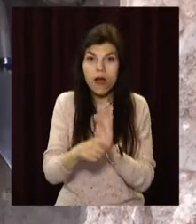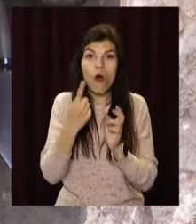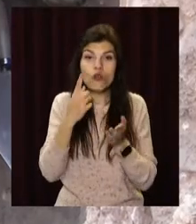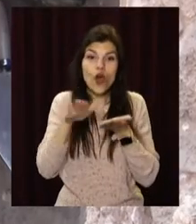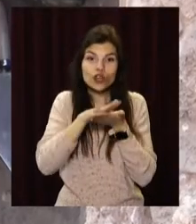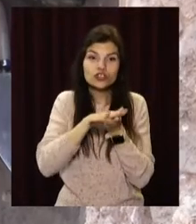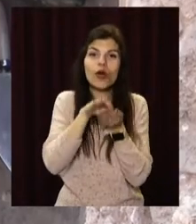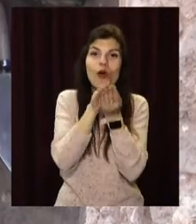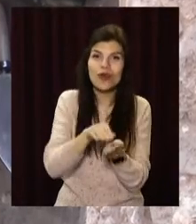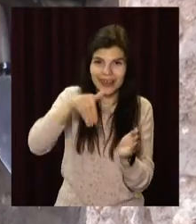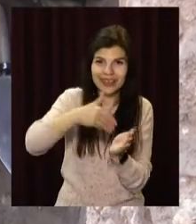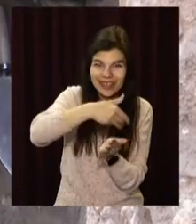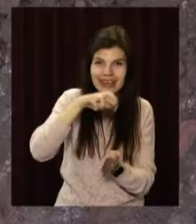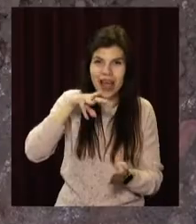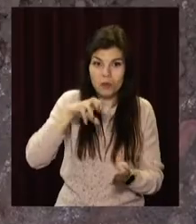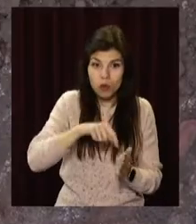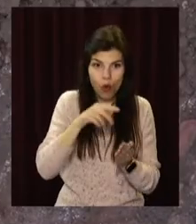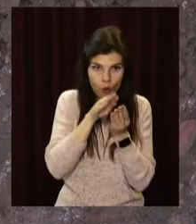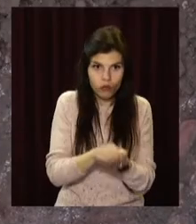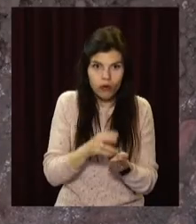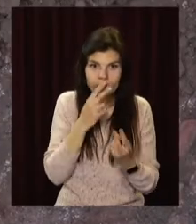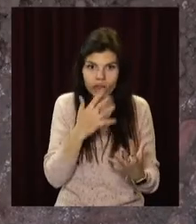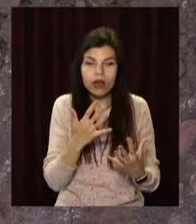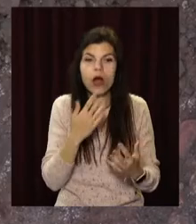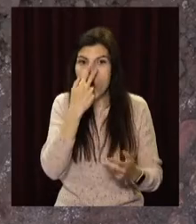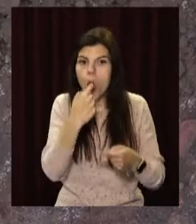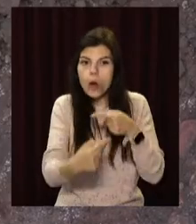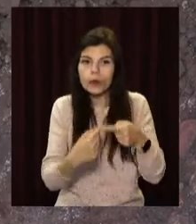однієї погребальної ями можна побачити поховальні обряди